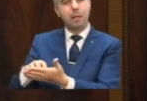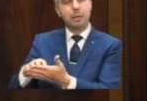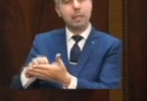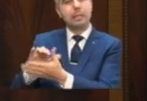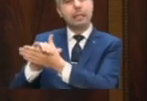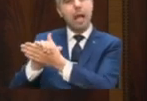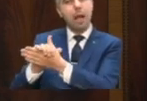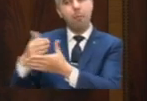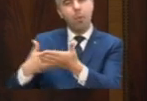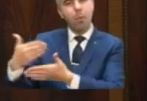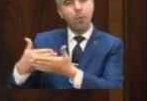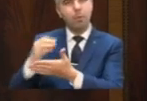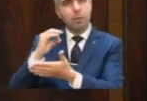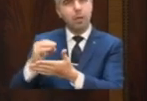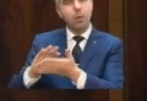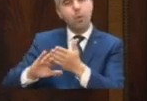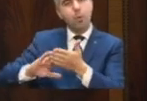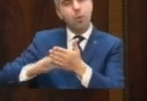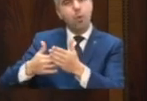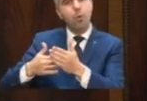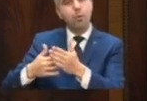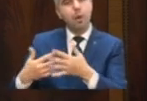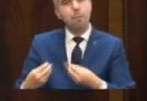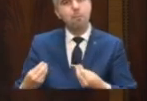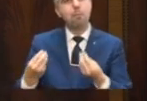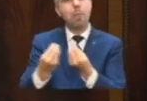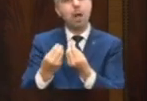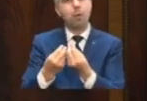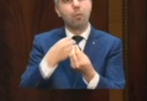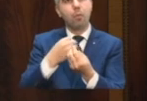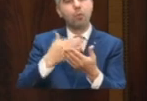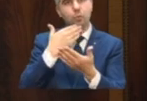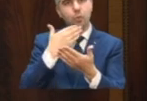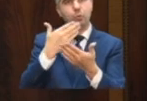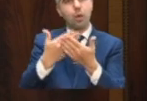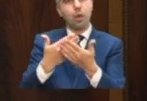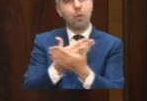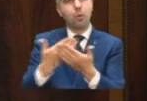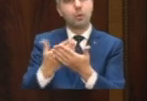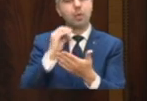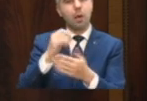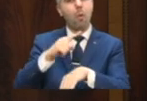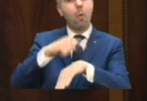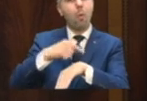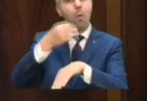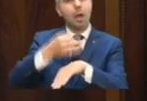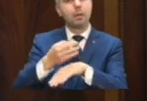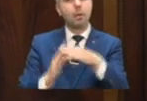والدول الشقيقة وكل ما نتعاطف مع هذا المغرب. السيد النائب المحترم انتهى